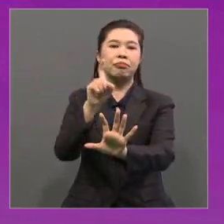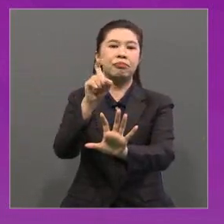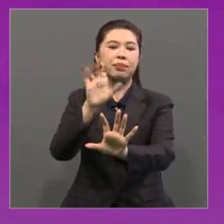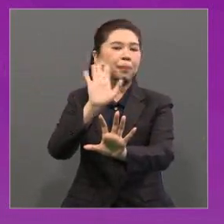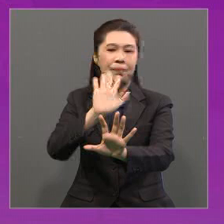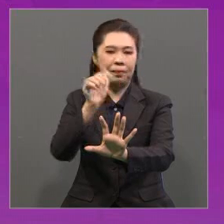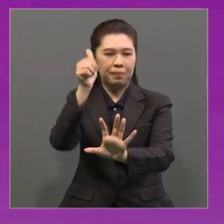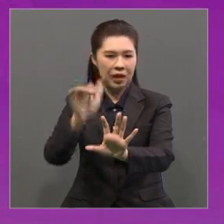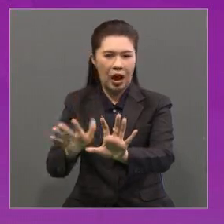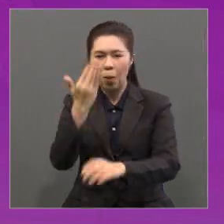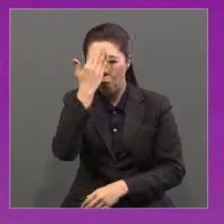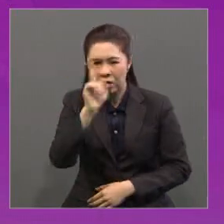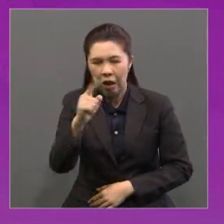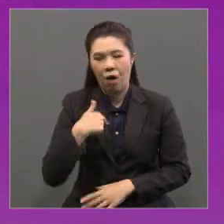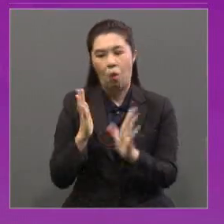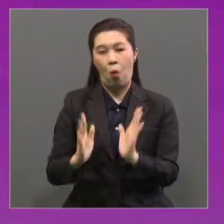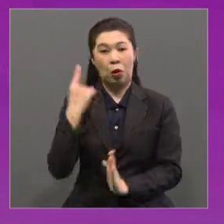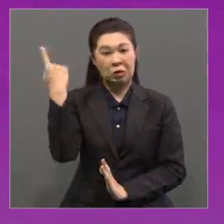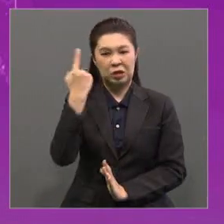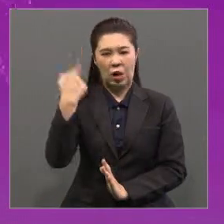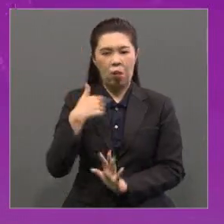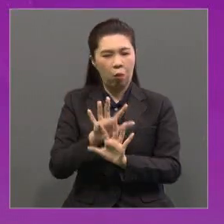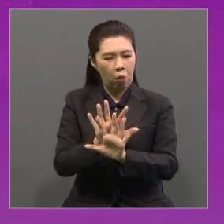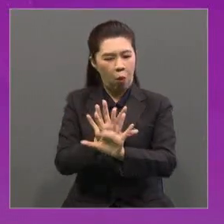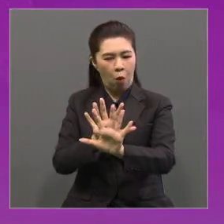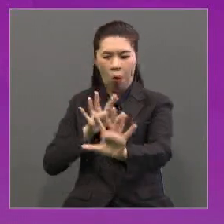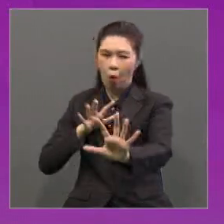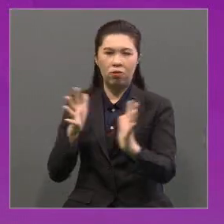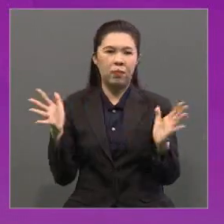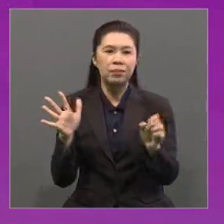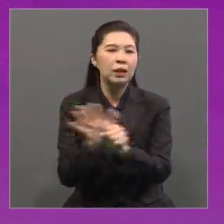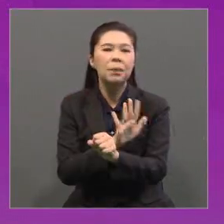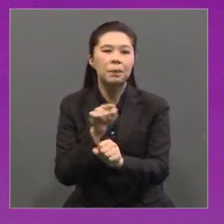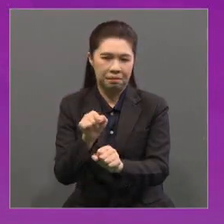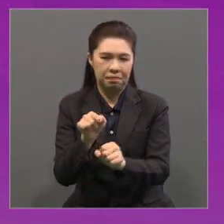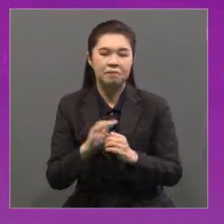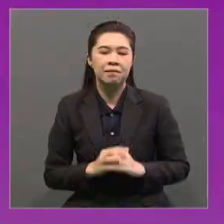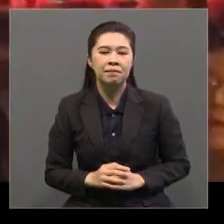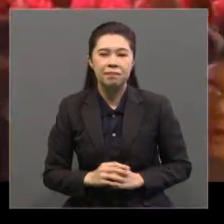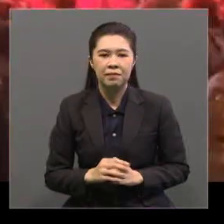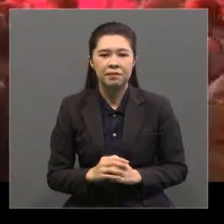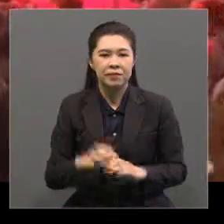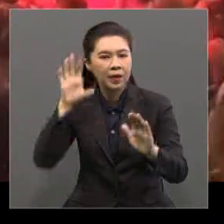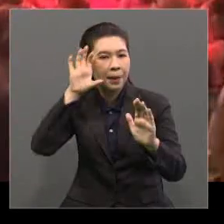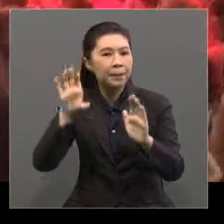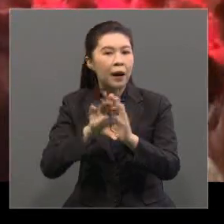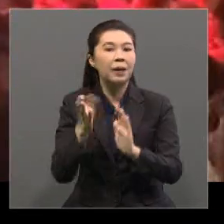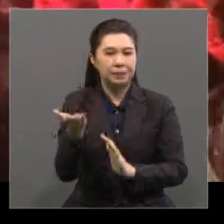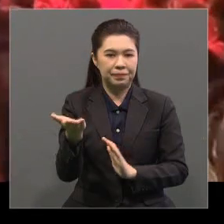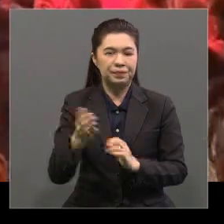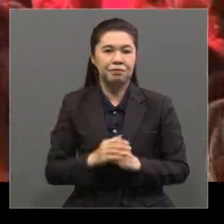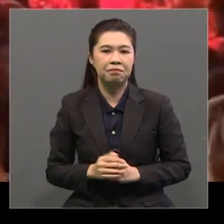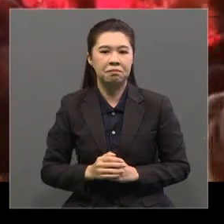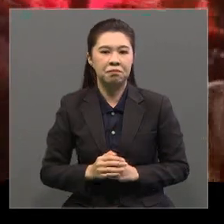เพราะอะไรเพราะปริมาณนักท่องเที่ยวหนาแน่นกันอย่างมากทีเดียวครับไปดูบรรยากาศเมื่อคืนนี้กันนะฮะไม่